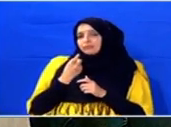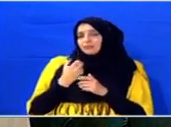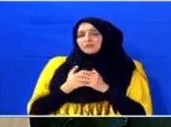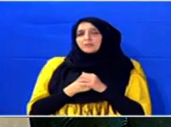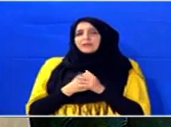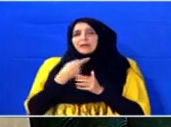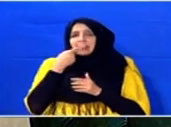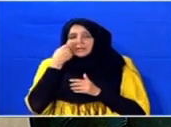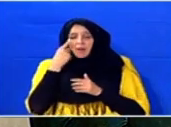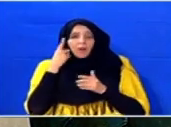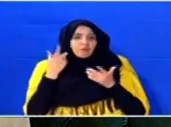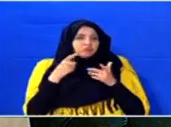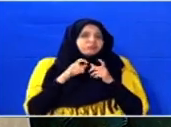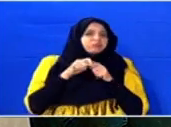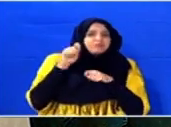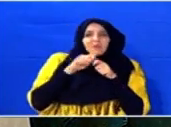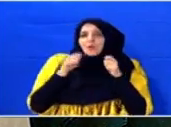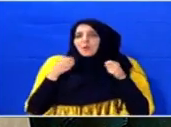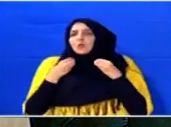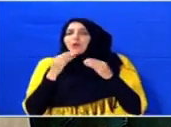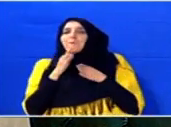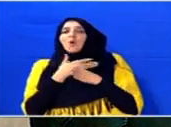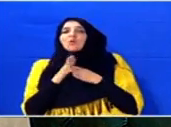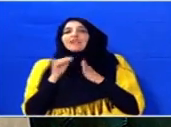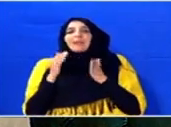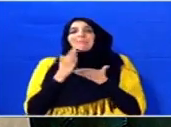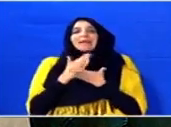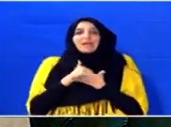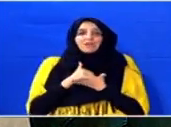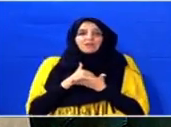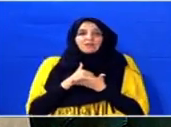خبير هو اللي يعطلهم مشاريع القسمه